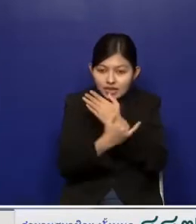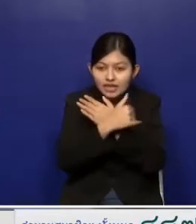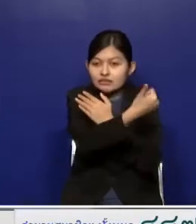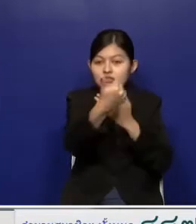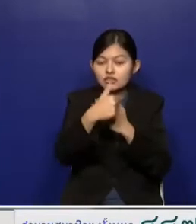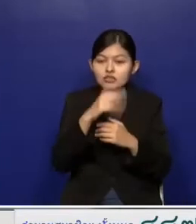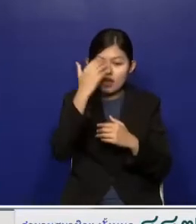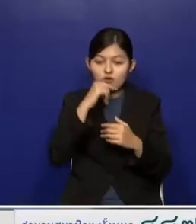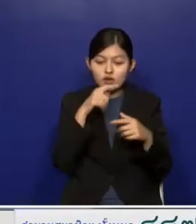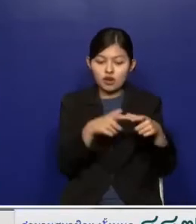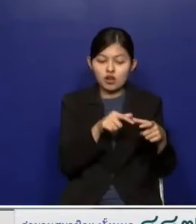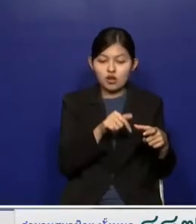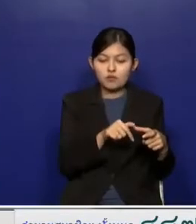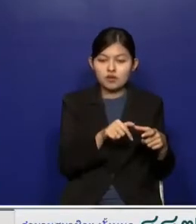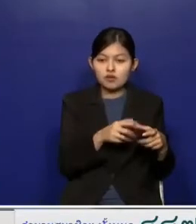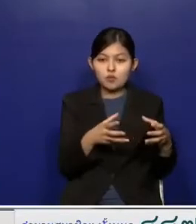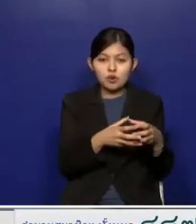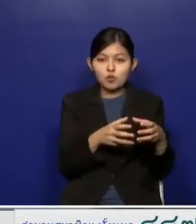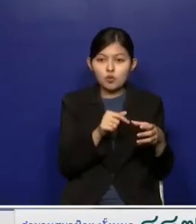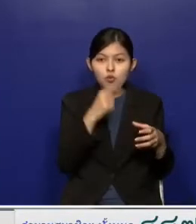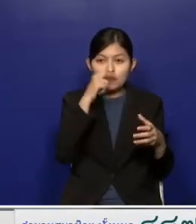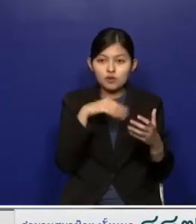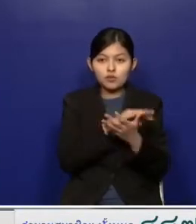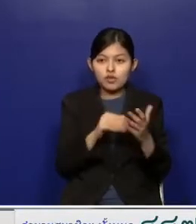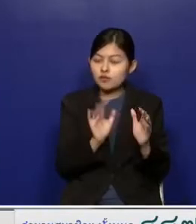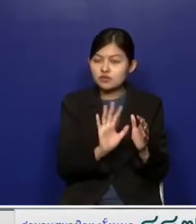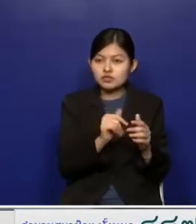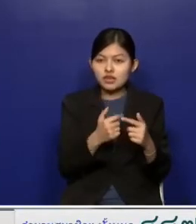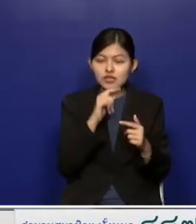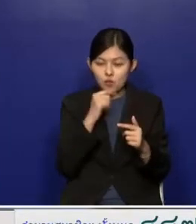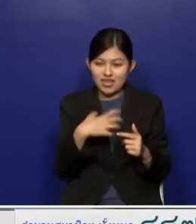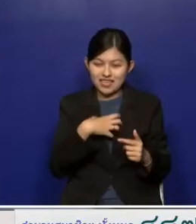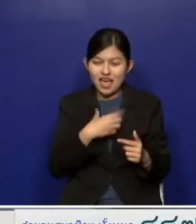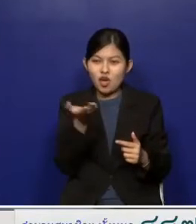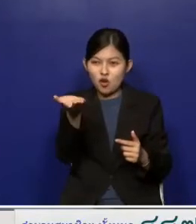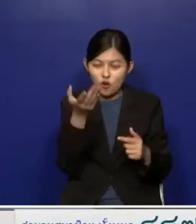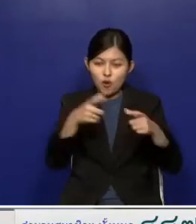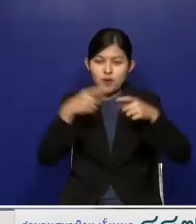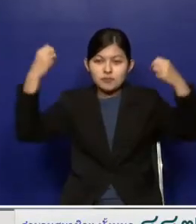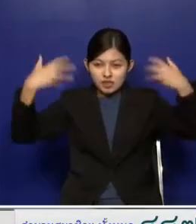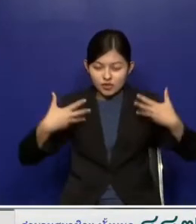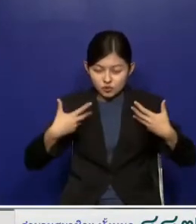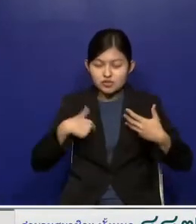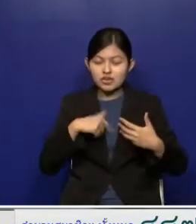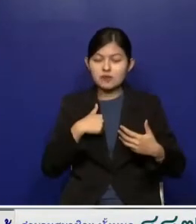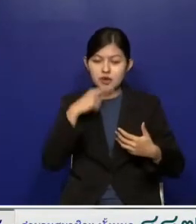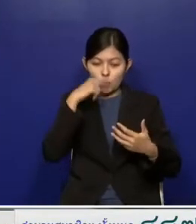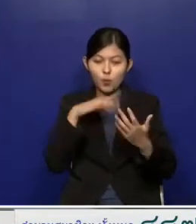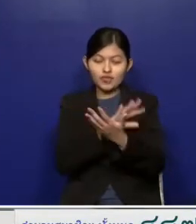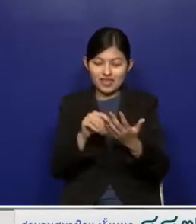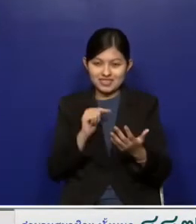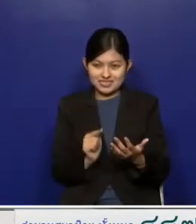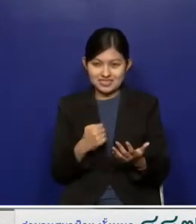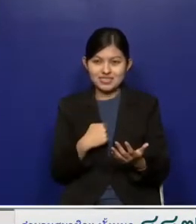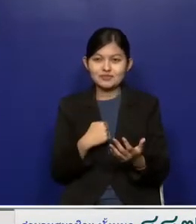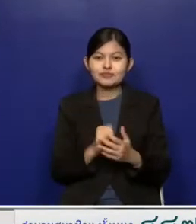ขะั้นเขาไมต้องการแลงสัญชาติ แต่เขาอยากได้สัญชาติไทยโดยการเกิดตอนนั้ผมเป็นคนรบเรื่องมาคร